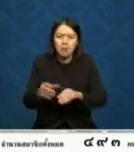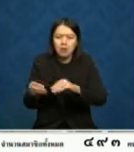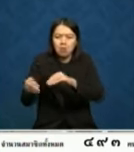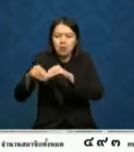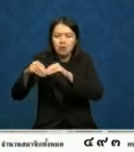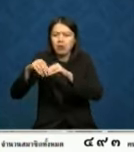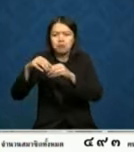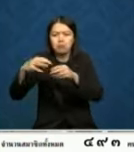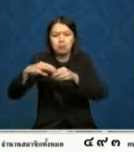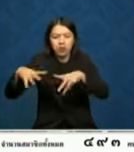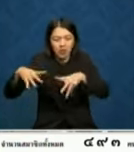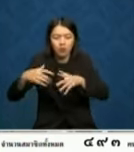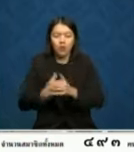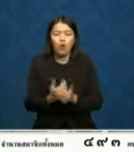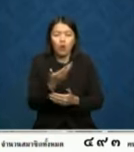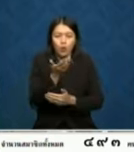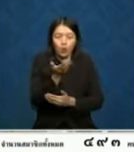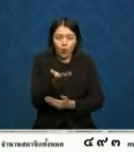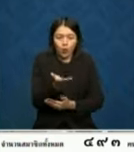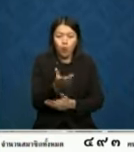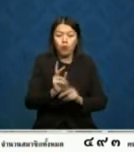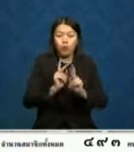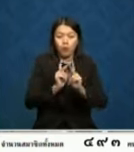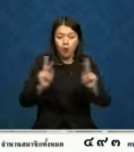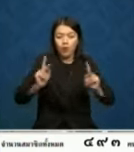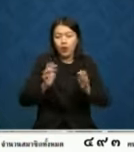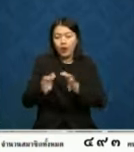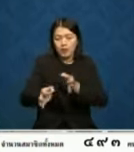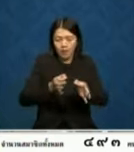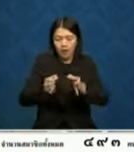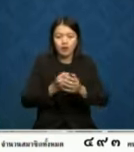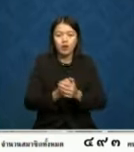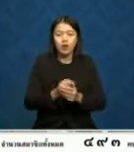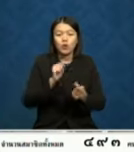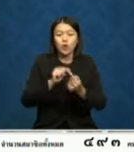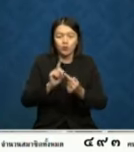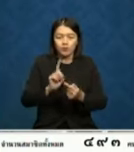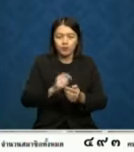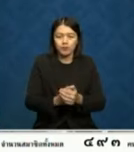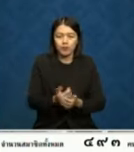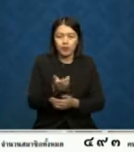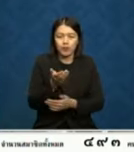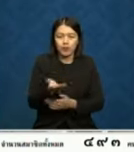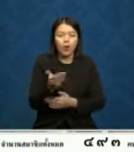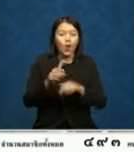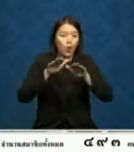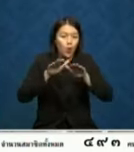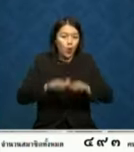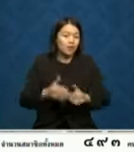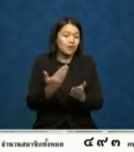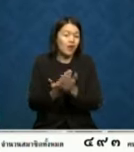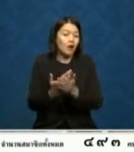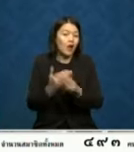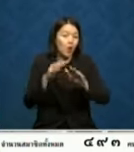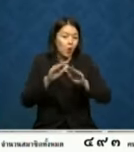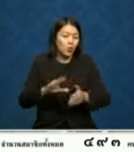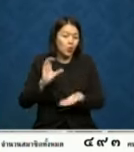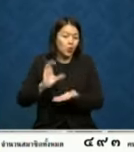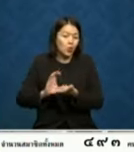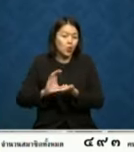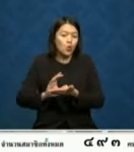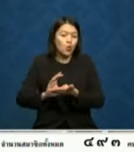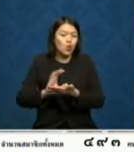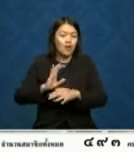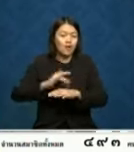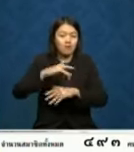ข้องเพราะฉะนั้นก็อยากจะขอให้คณะกรรมธิการช่วยชี้แจงในส่วนนี้และขอปรับลดงบประมาณของกระทรวงเกษตอ่าของ